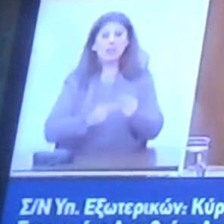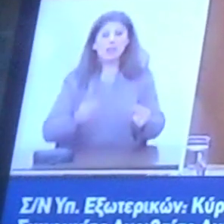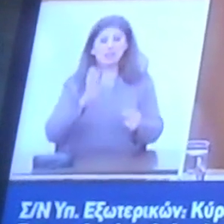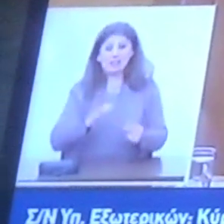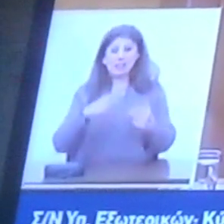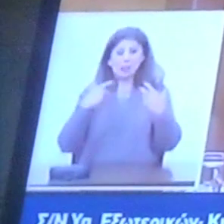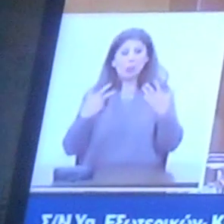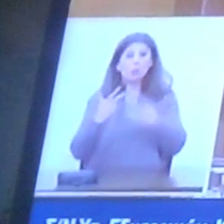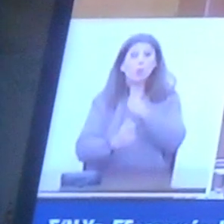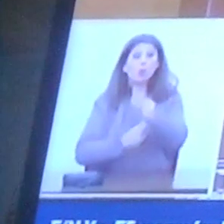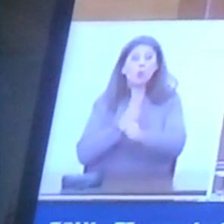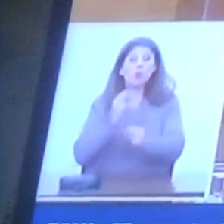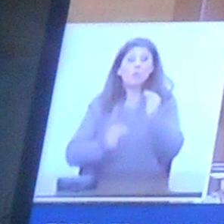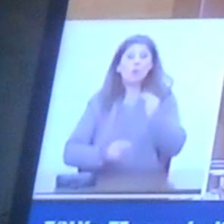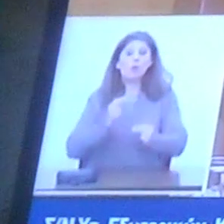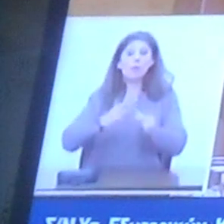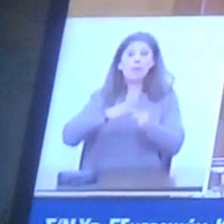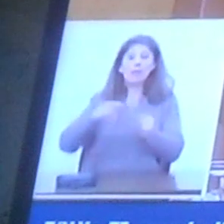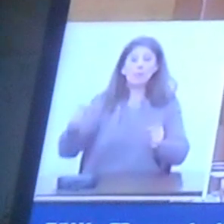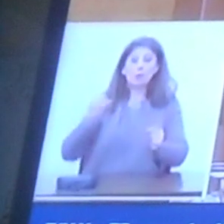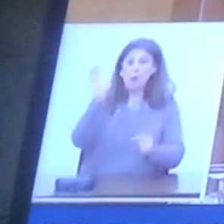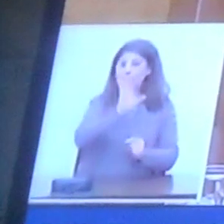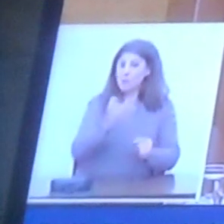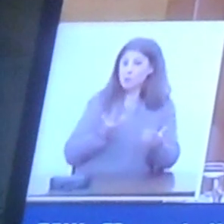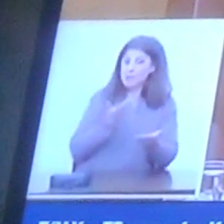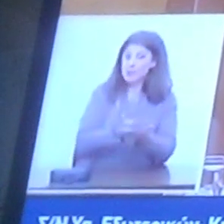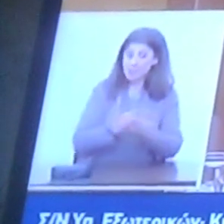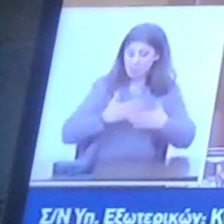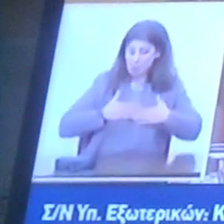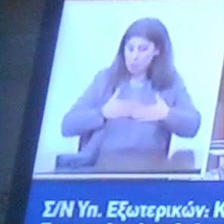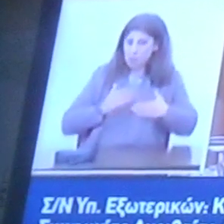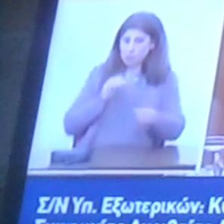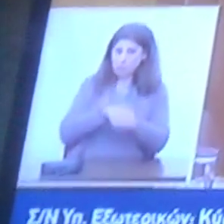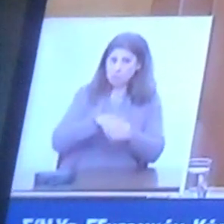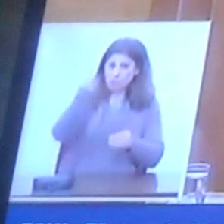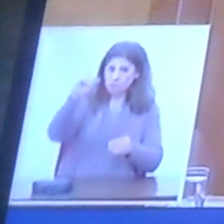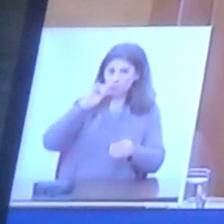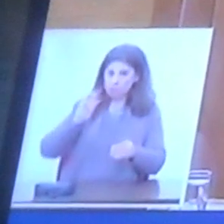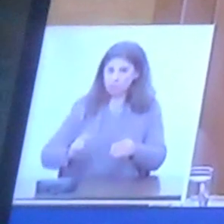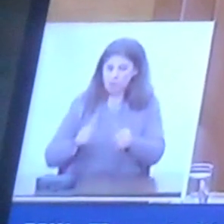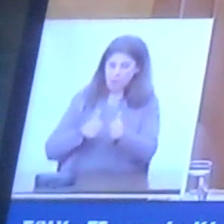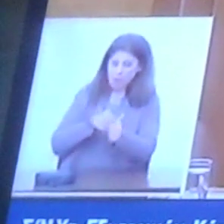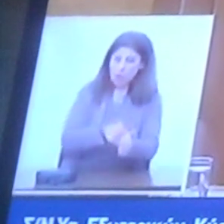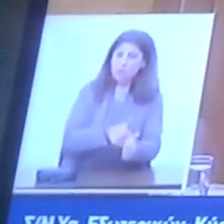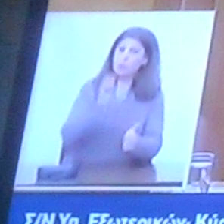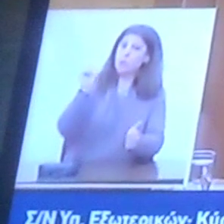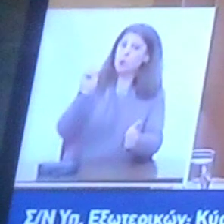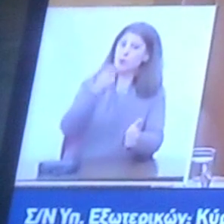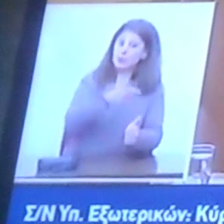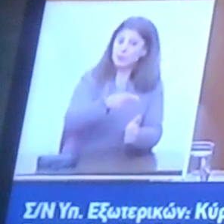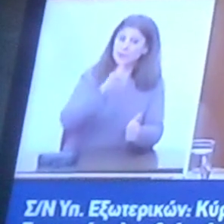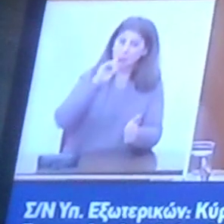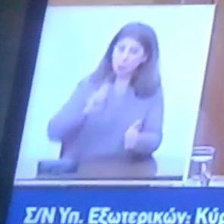ολόκληρα χρόνια. Η Ευρώπη ζητάει από εμάς να συμμετέχουμε στην Ουκρανία, να ακολουθήσουμε την πολιτική τους στην